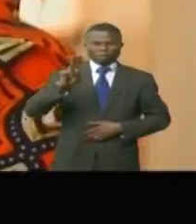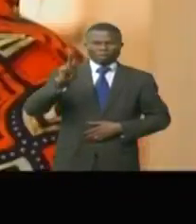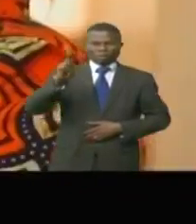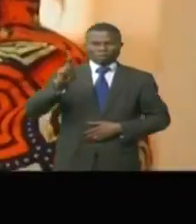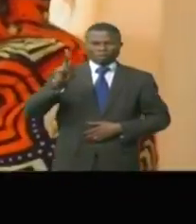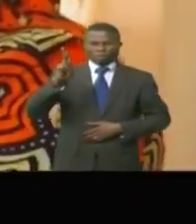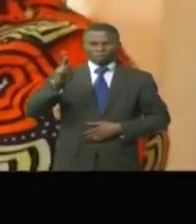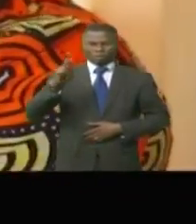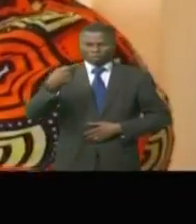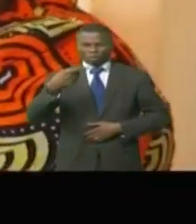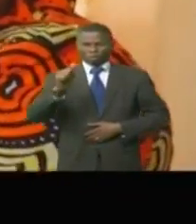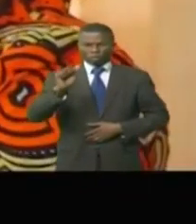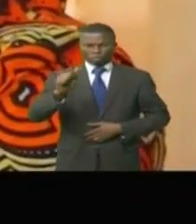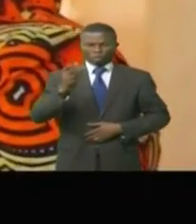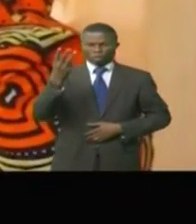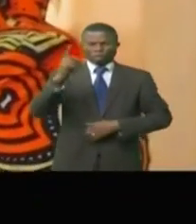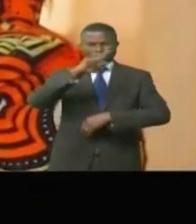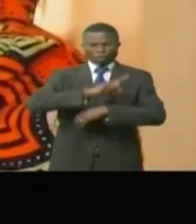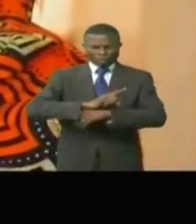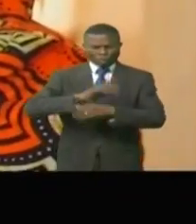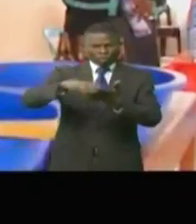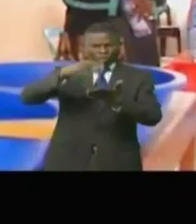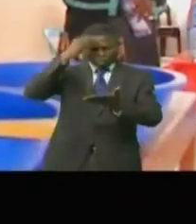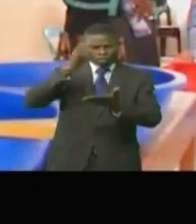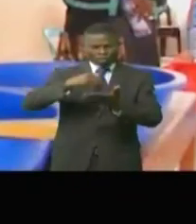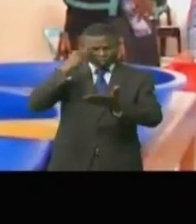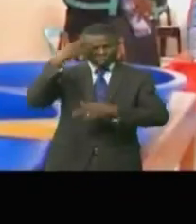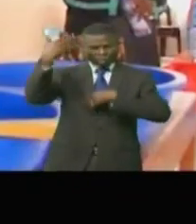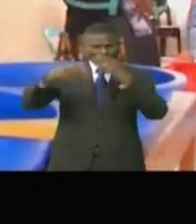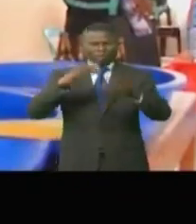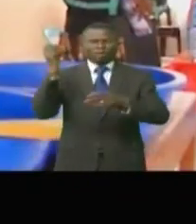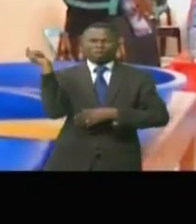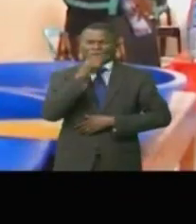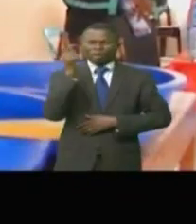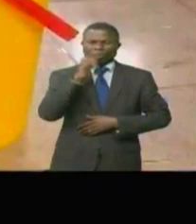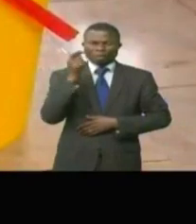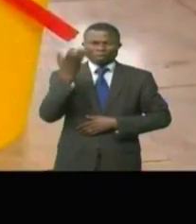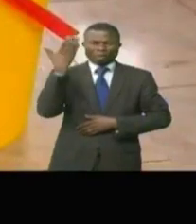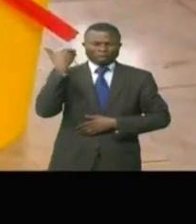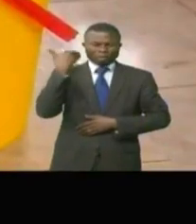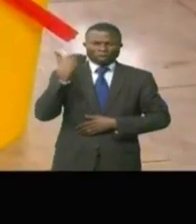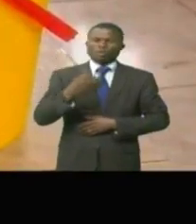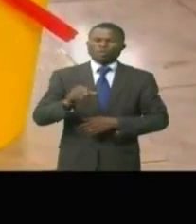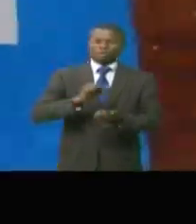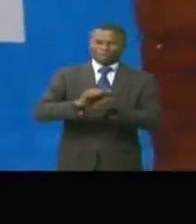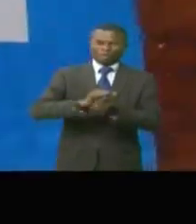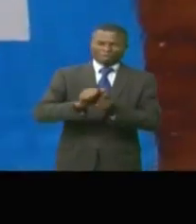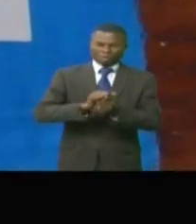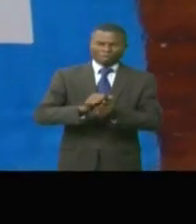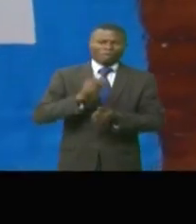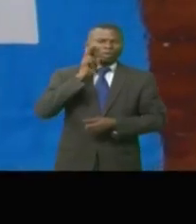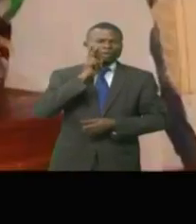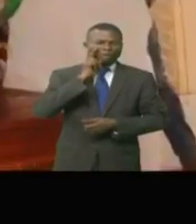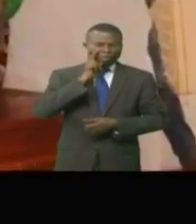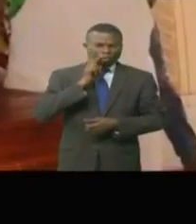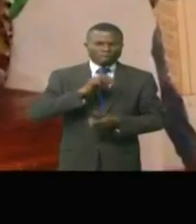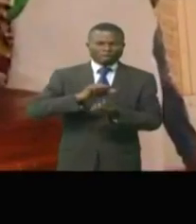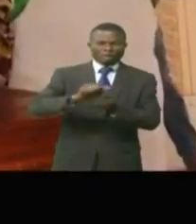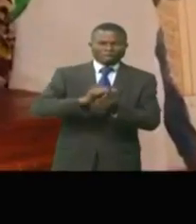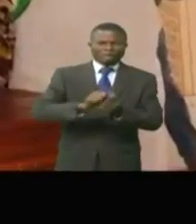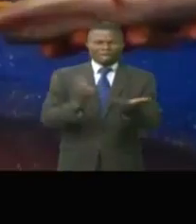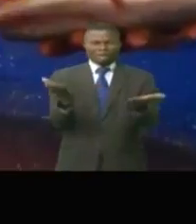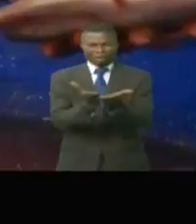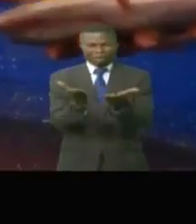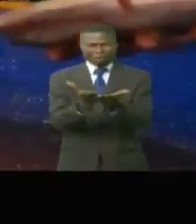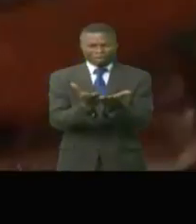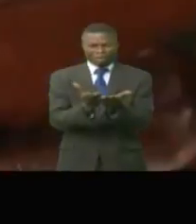durant. Elles ont eu droit à des enseignements pratiques sur la fabrication de l'eau de Javel, du vinaigre, des savons, des poissons salés,